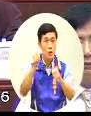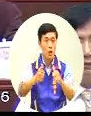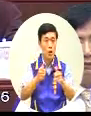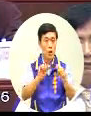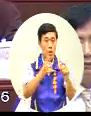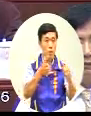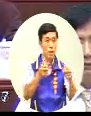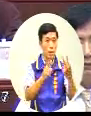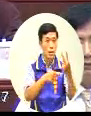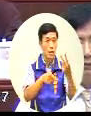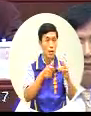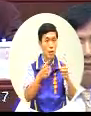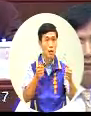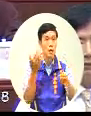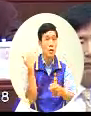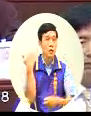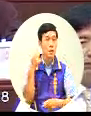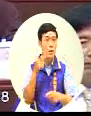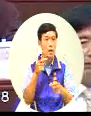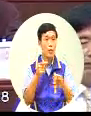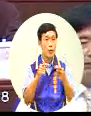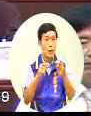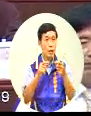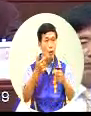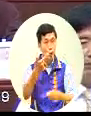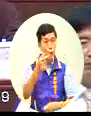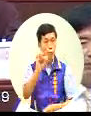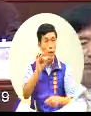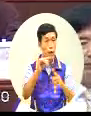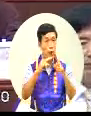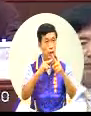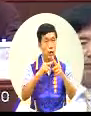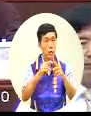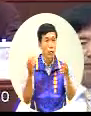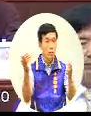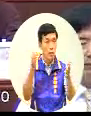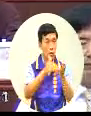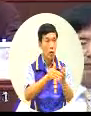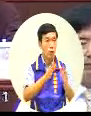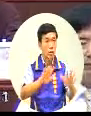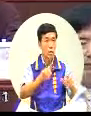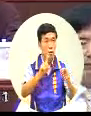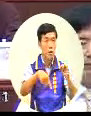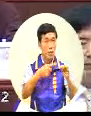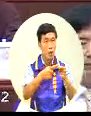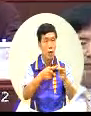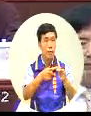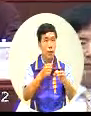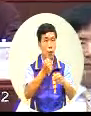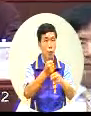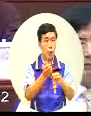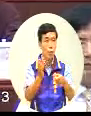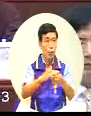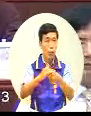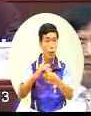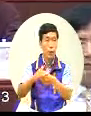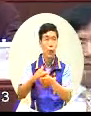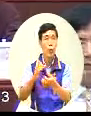么过去的那600多个递补的，到今年都已经递补完毕了嘛哈，所以每一年大概退休